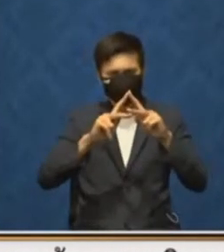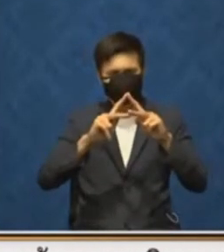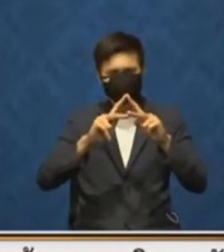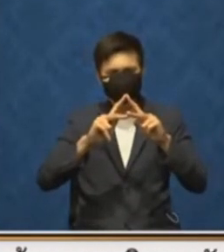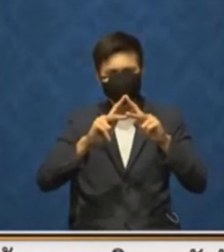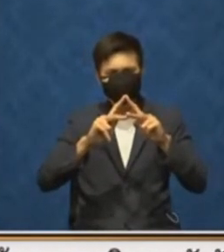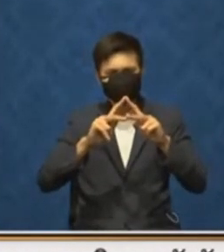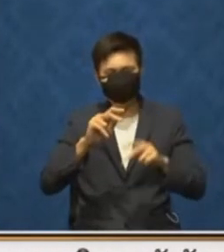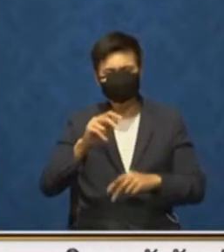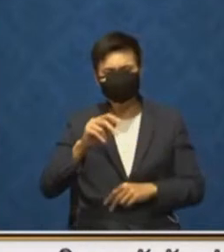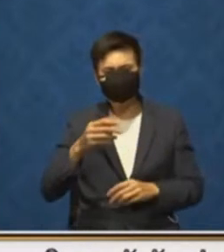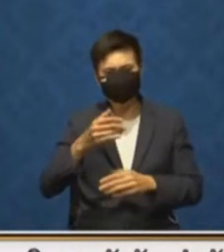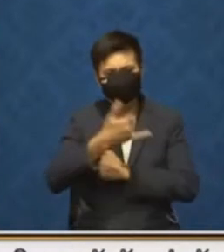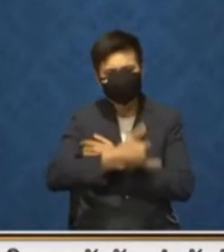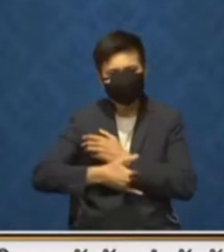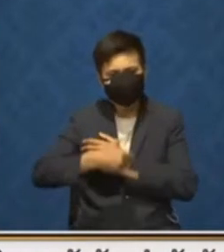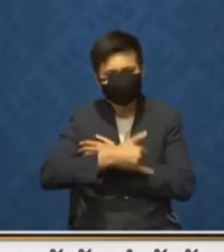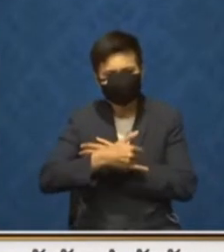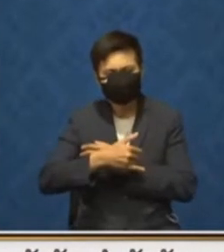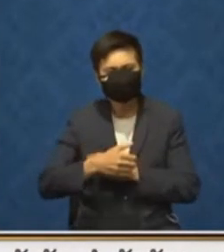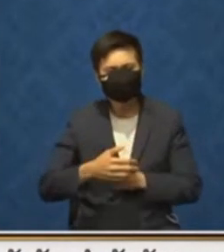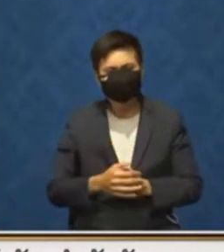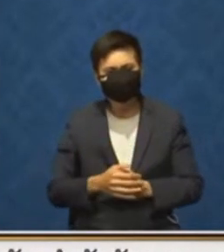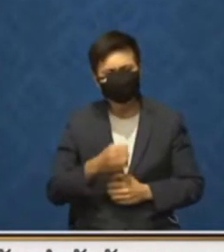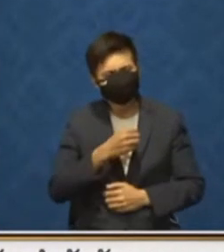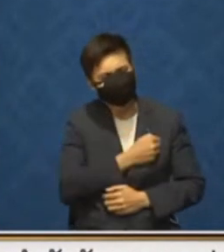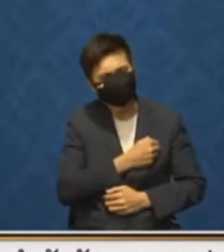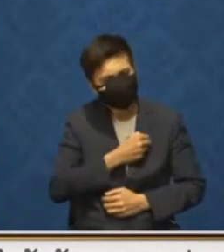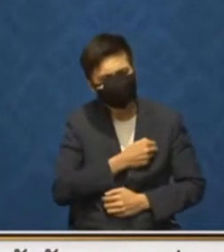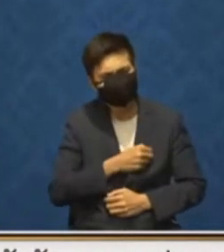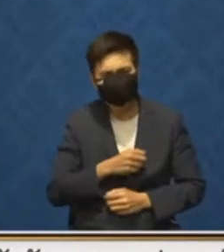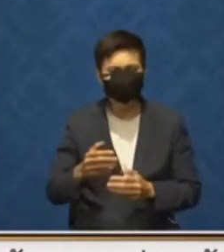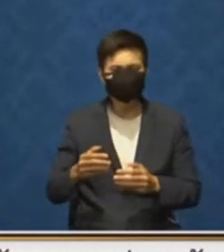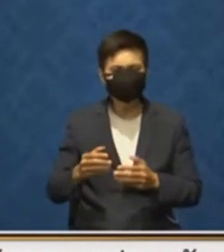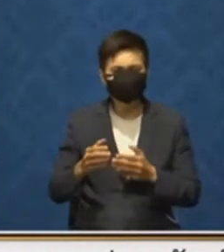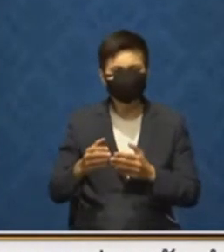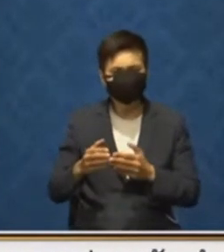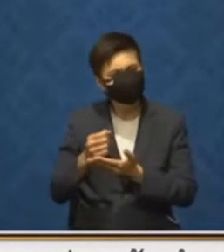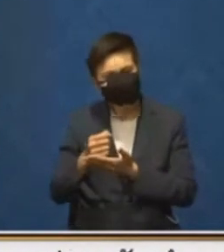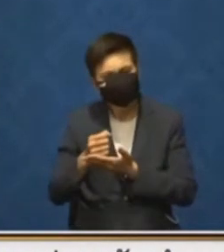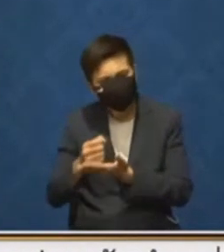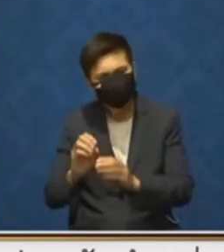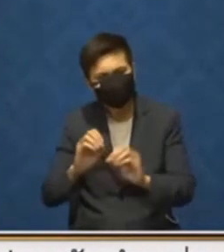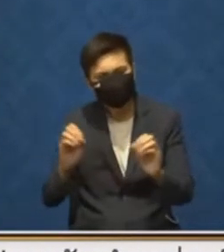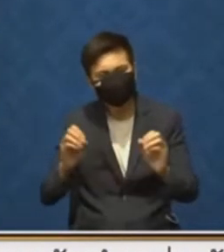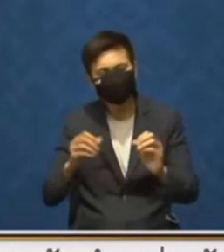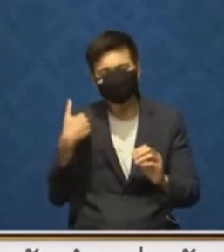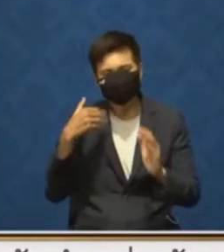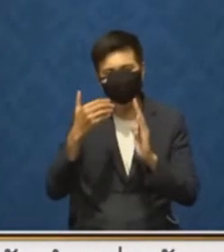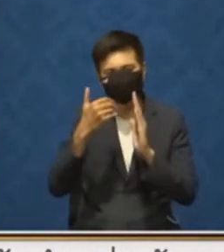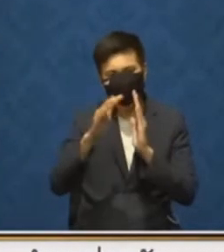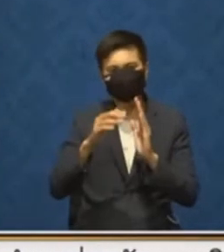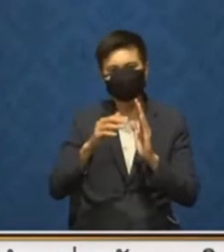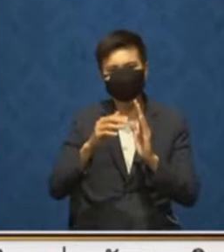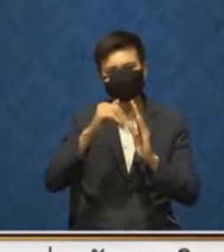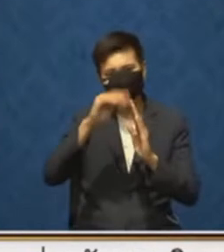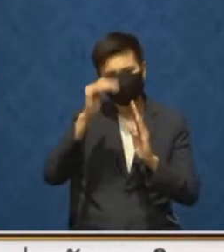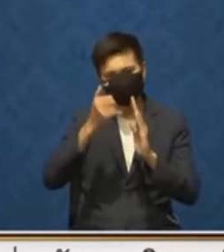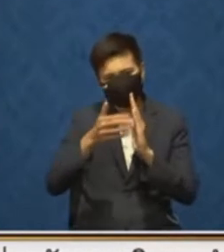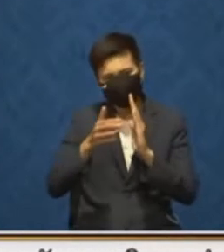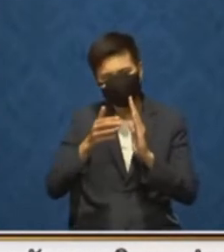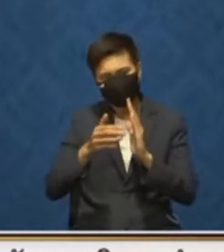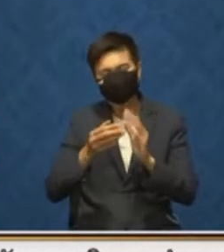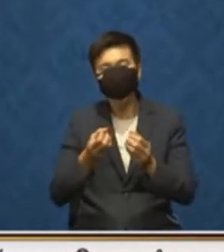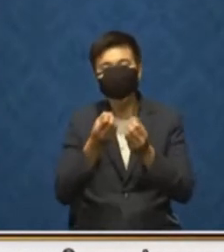ไม่ได้ก็ให้ไปส่งทางทะเลสิก็จะต้องเอาสินค้าที่อยู่ทางทั้งเหนือกลางอีสานถ้าต้องการจะไปส่งที่